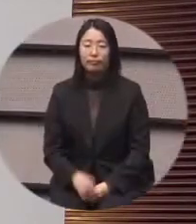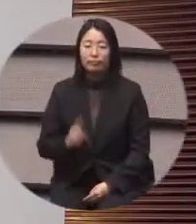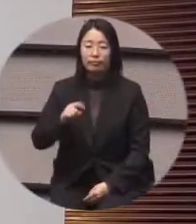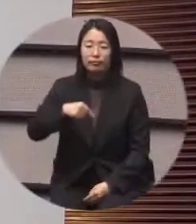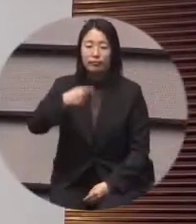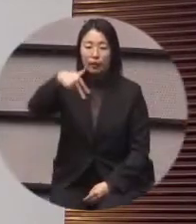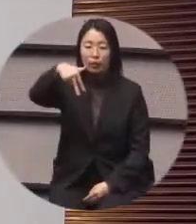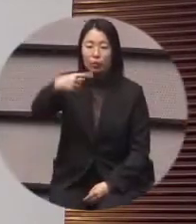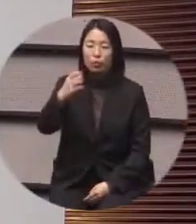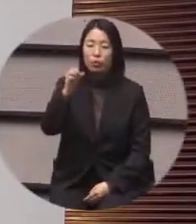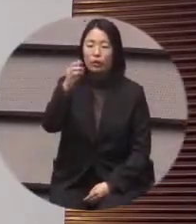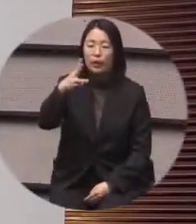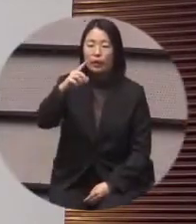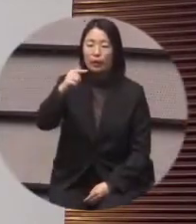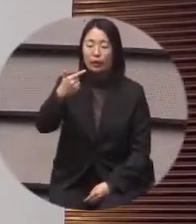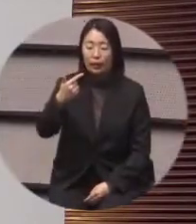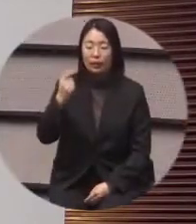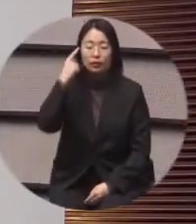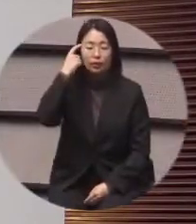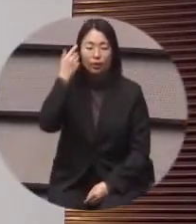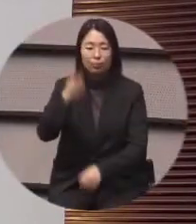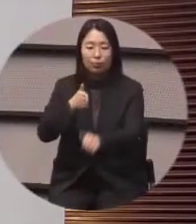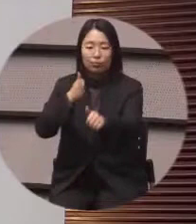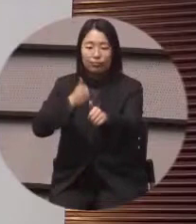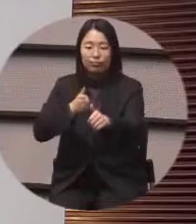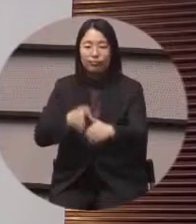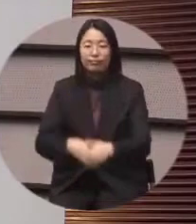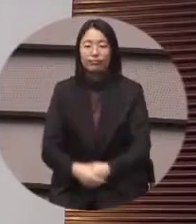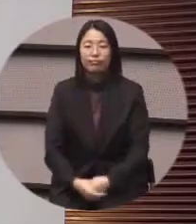다음 조혜란 의원님께서는 나오셔서 질문해 주시기 바랍니다.